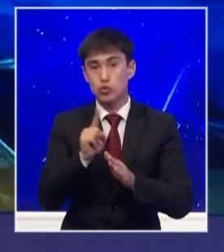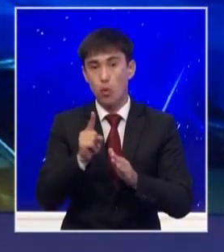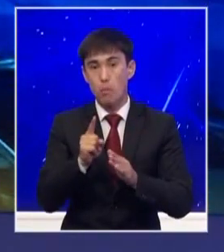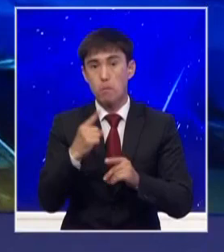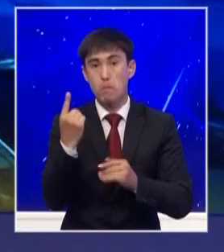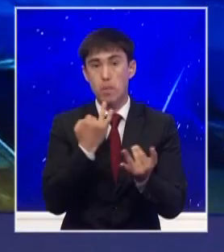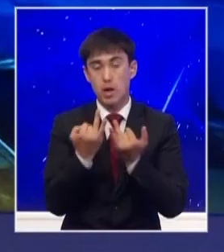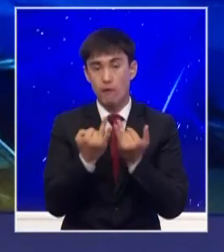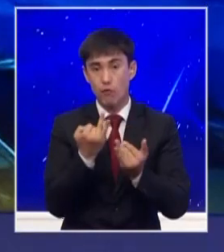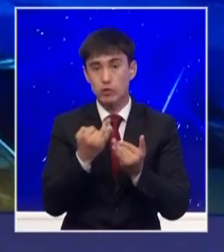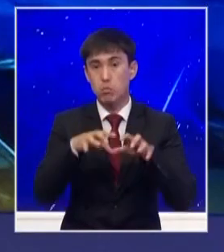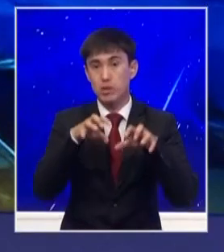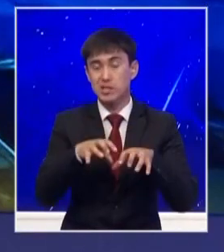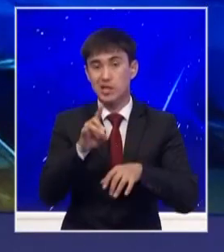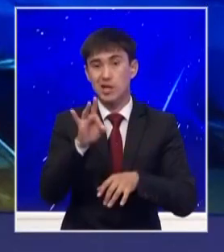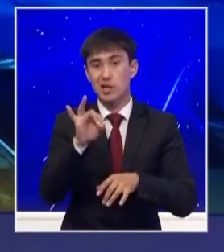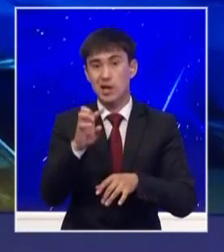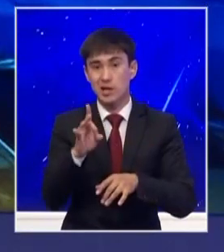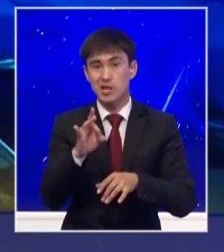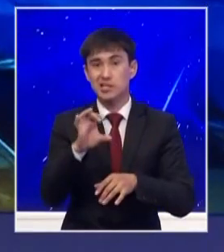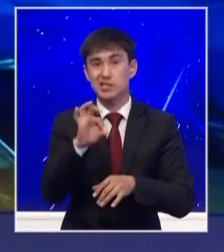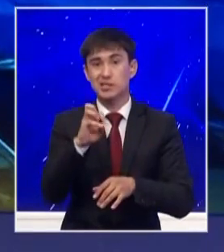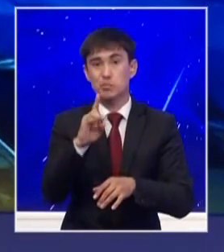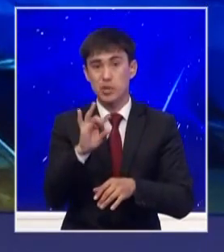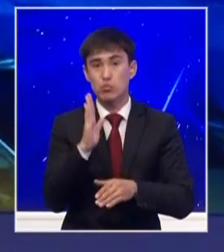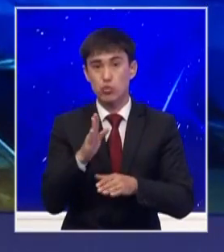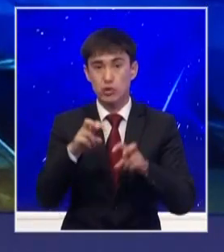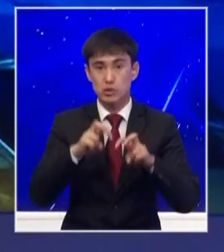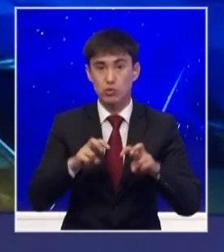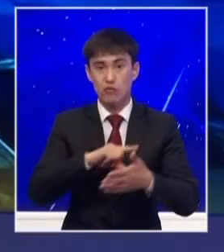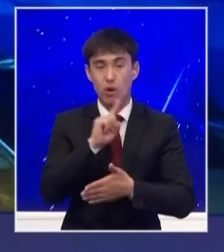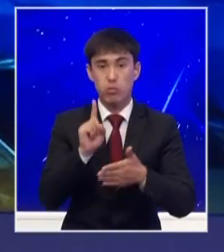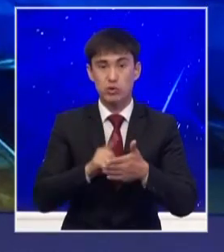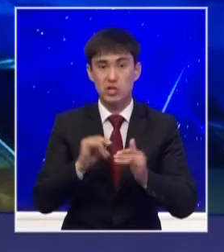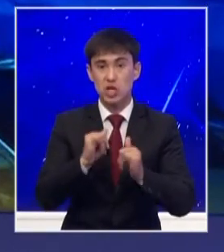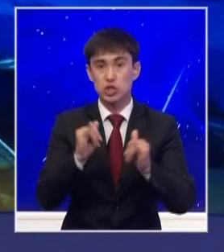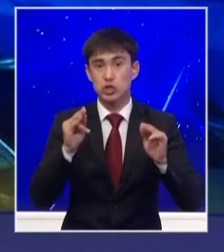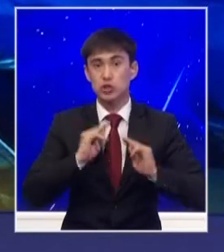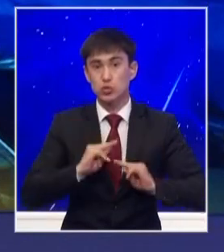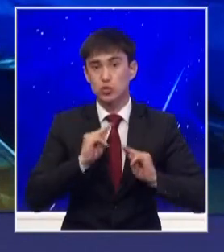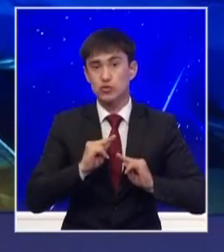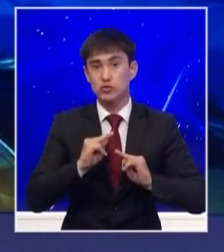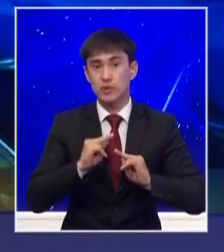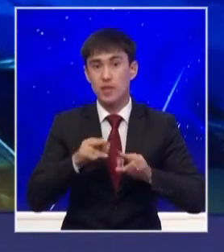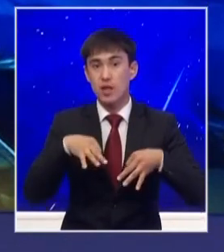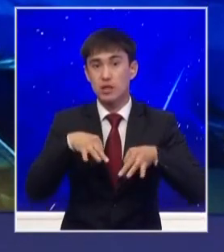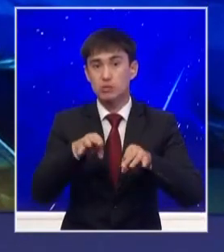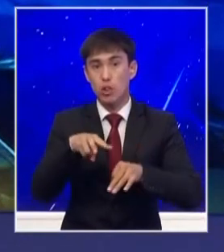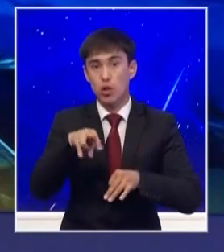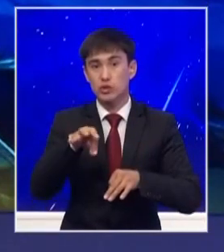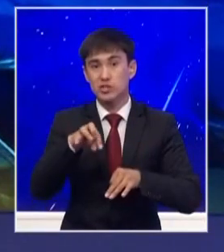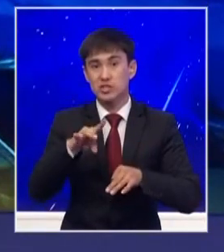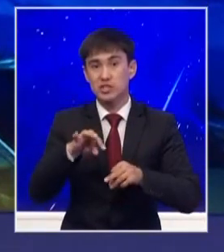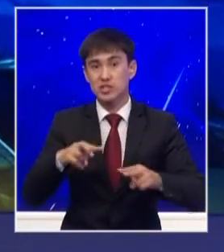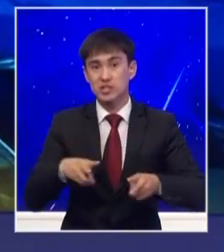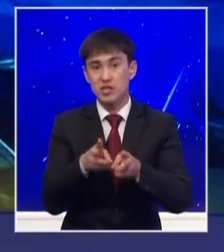рамках переговоров с председателем КНР Си Цзиньпином будут рассмотрены вопросы расширения сотрудничества в